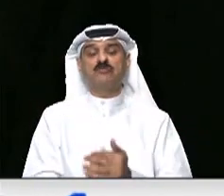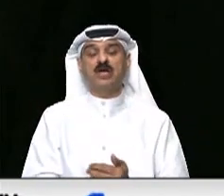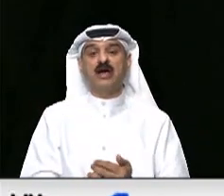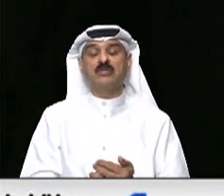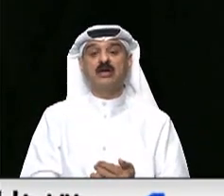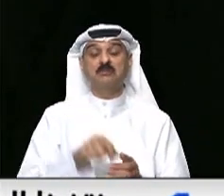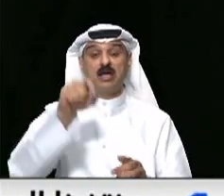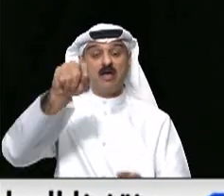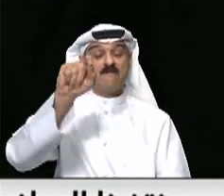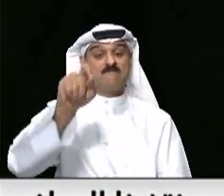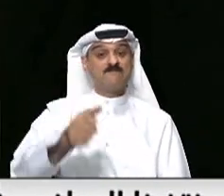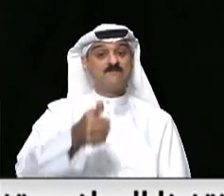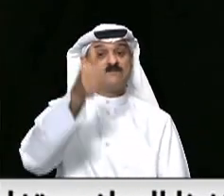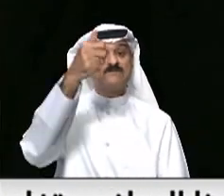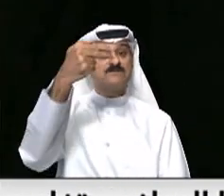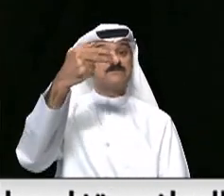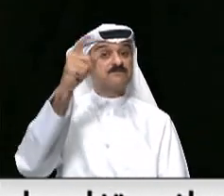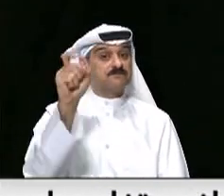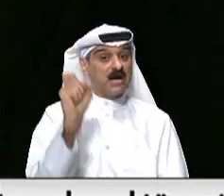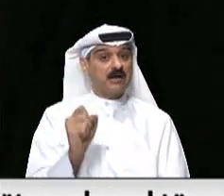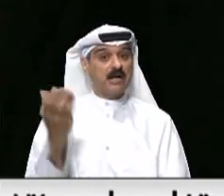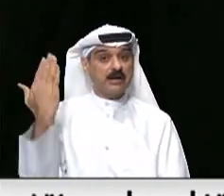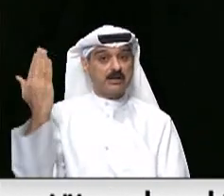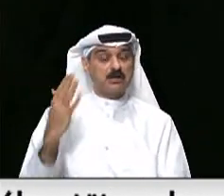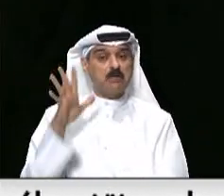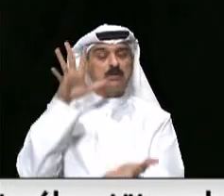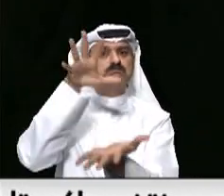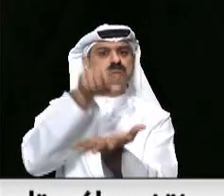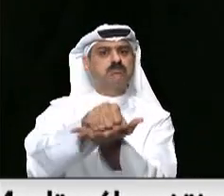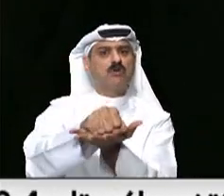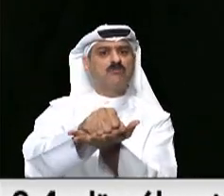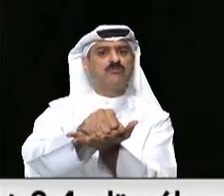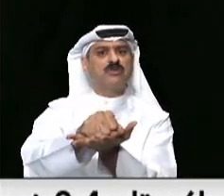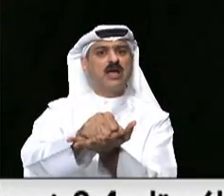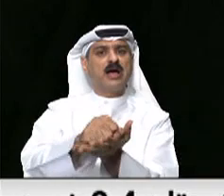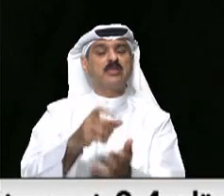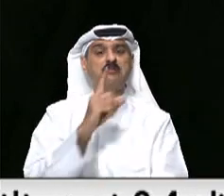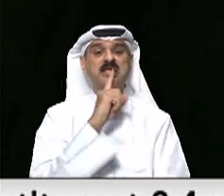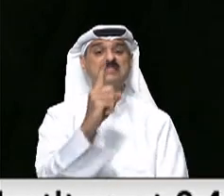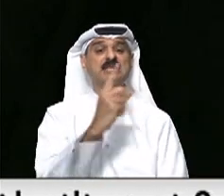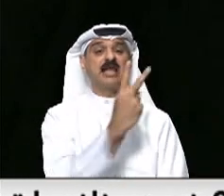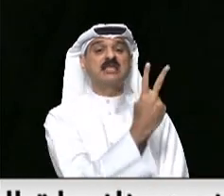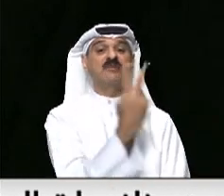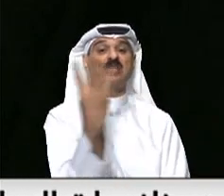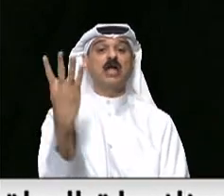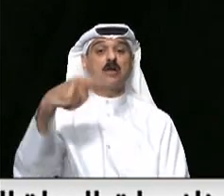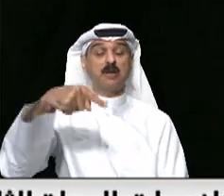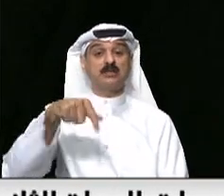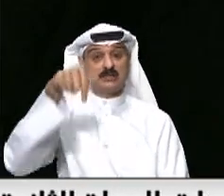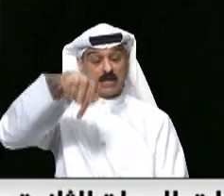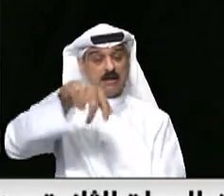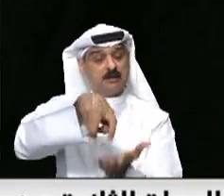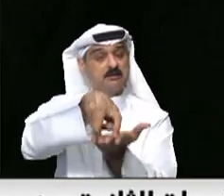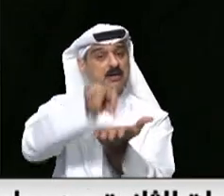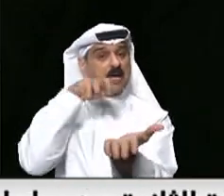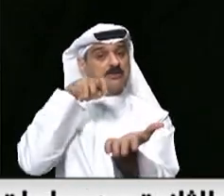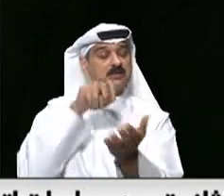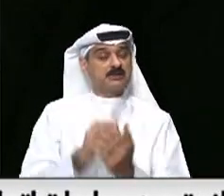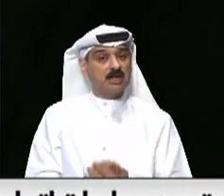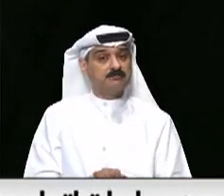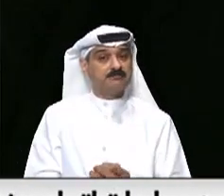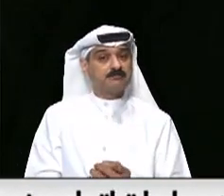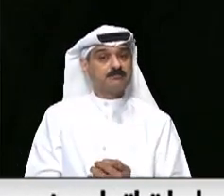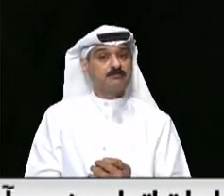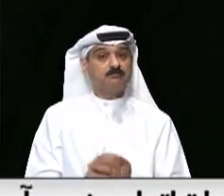هي من سيطرت أصلا على القرم منذ 2014 والآن فاغنر ستنسحب؟ يعني هل فاغنر